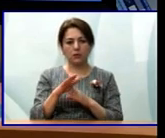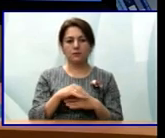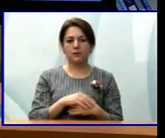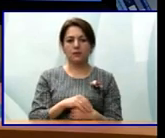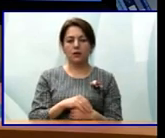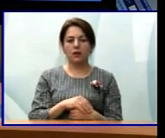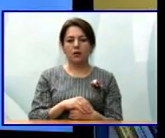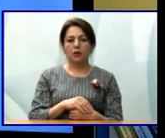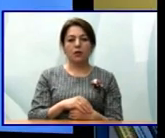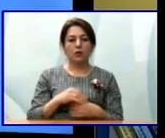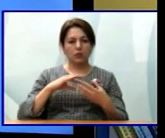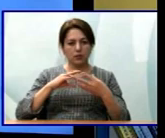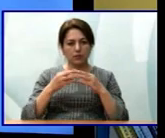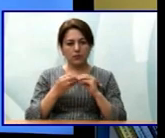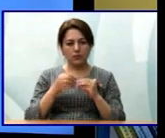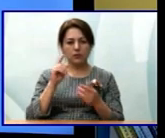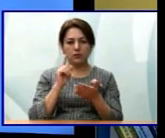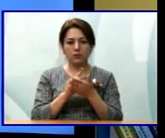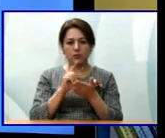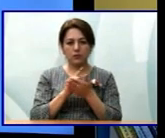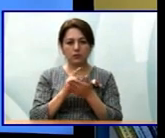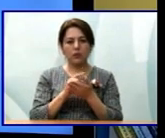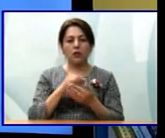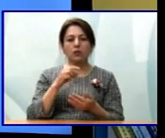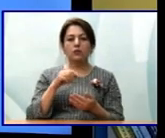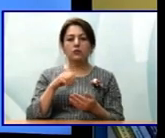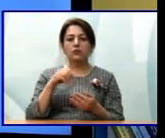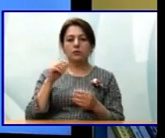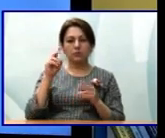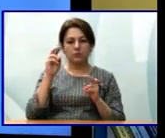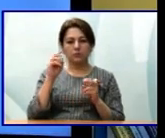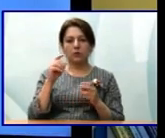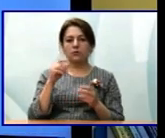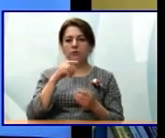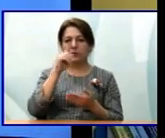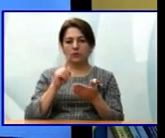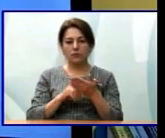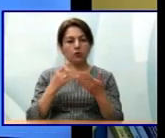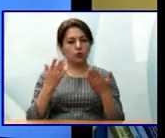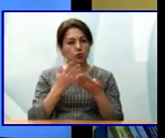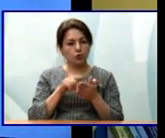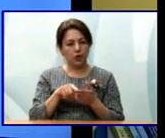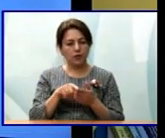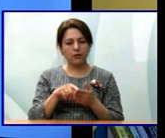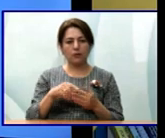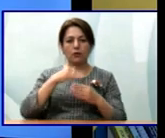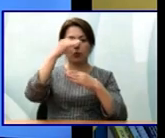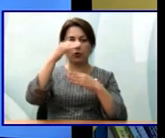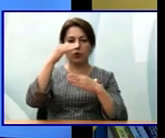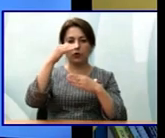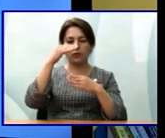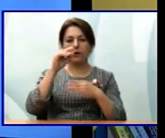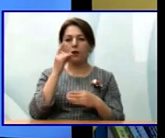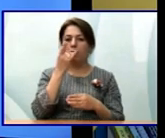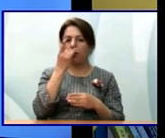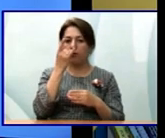olamiz. Demak, topshirig'imizning sharti shundan iboratki, yuqorida